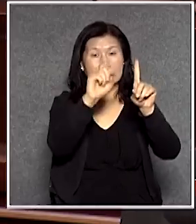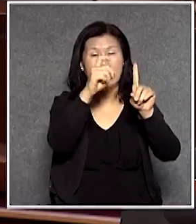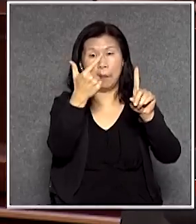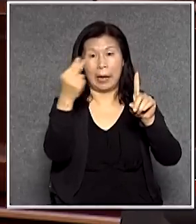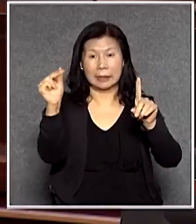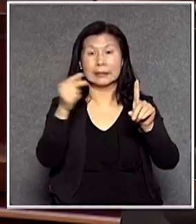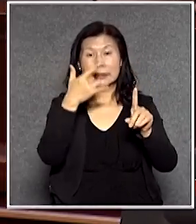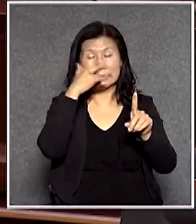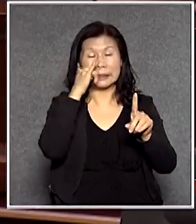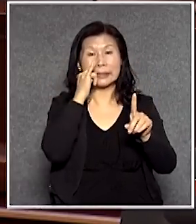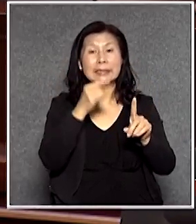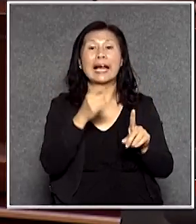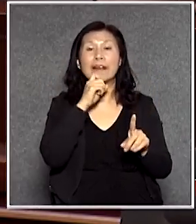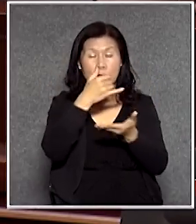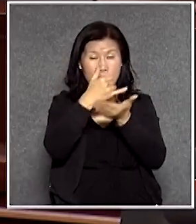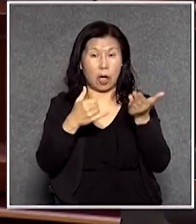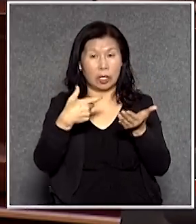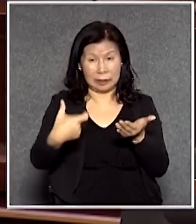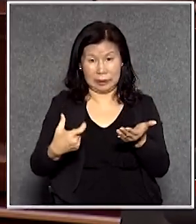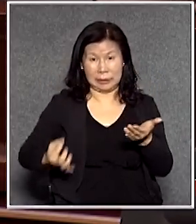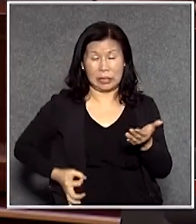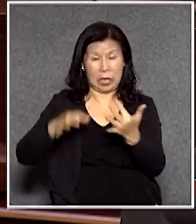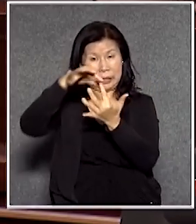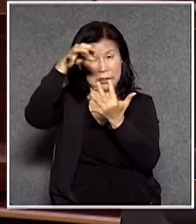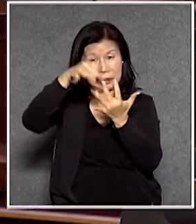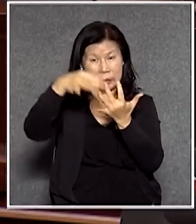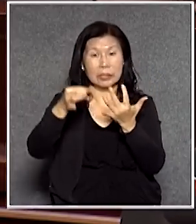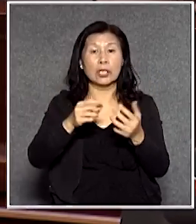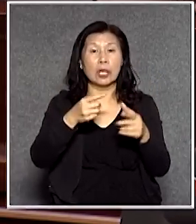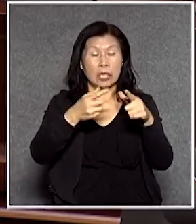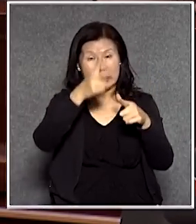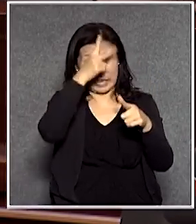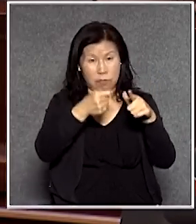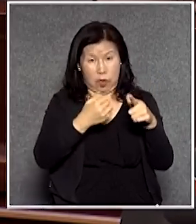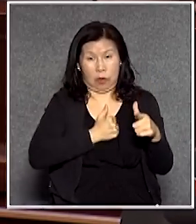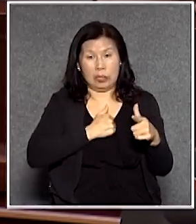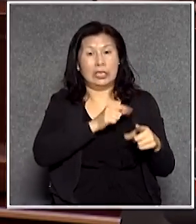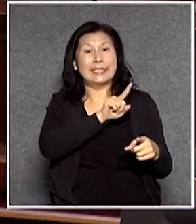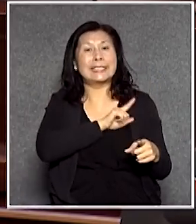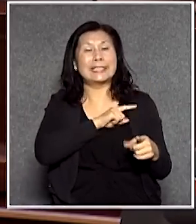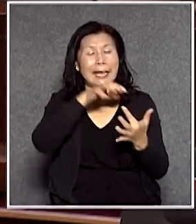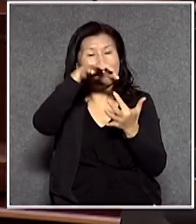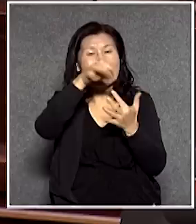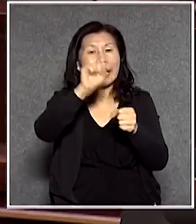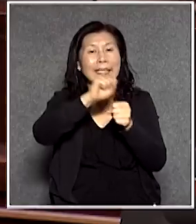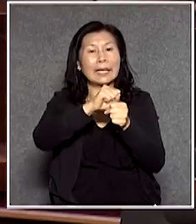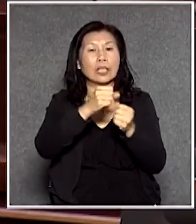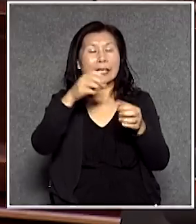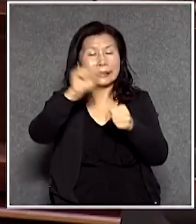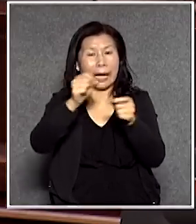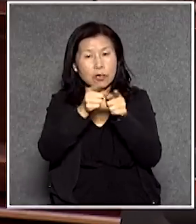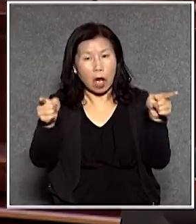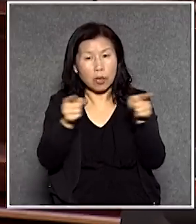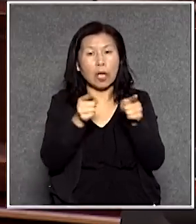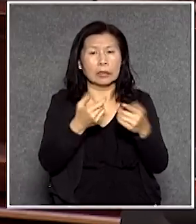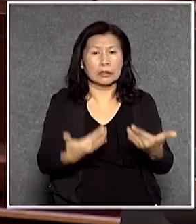出新退休金計劃的時候是無需要甄選的，而是由公務員自行選擇延長或者不延長退休年齡，為何今日做